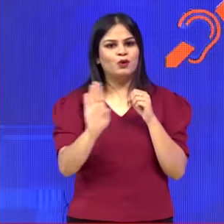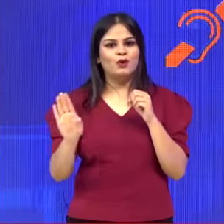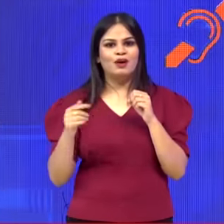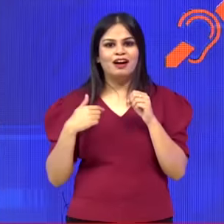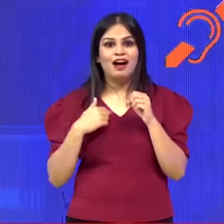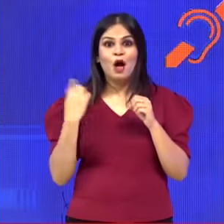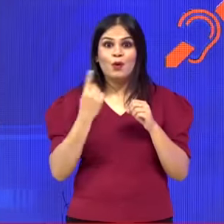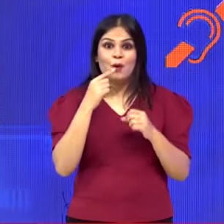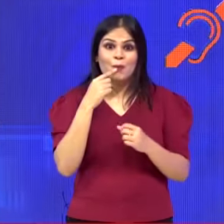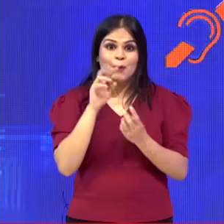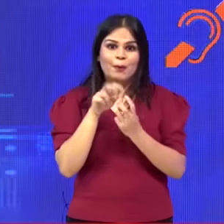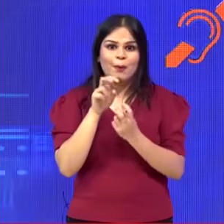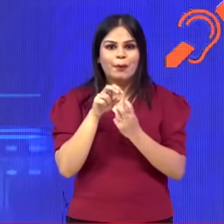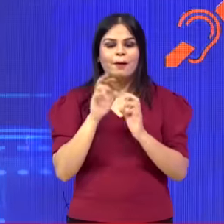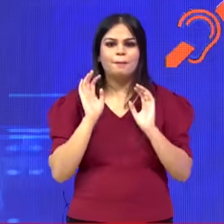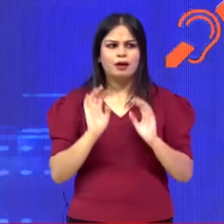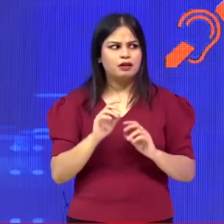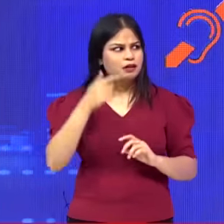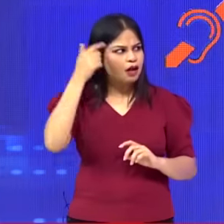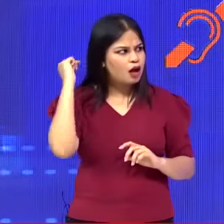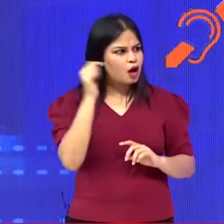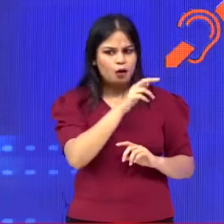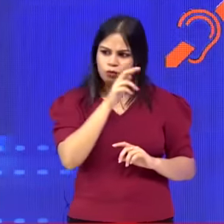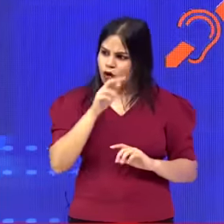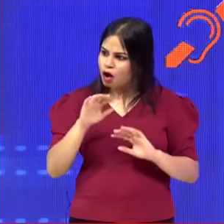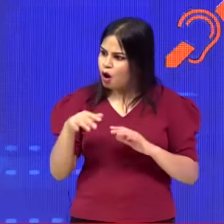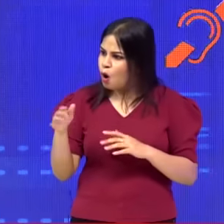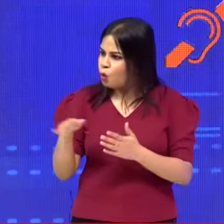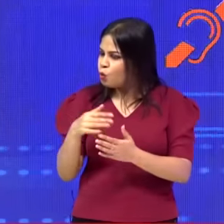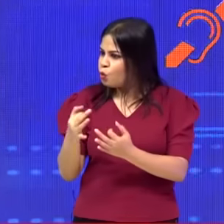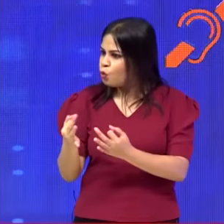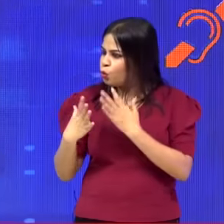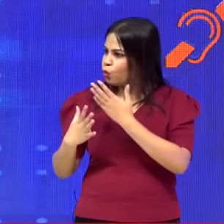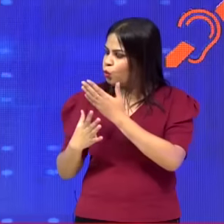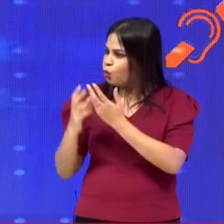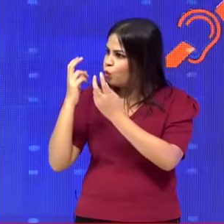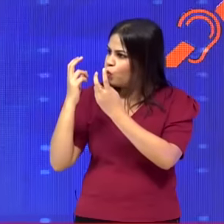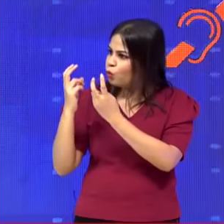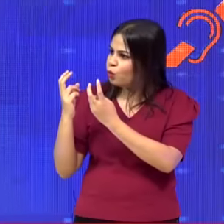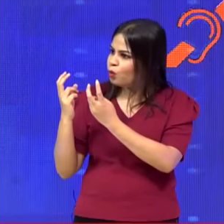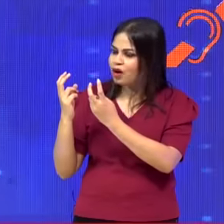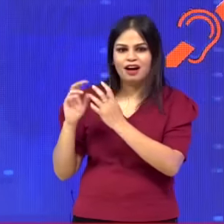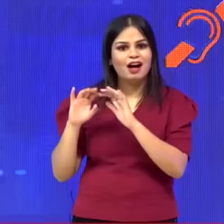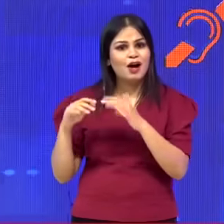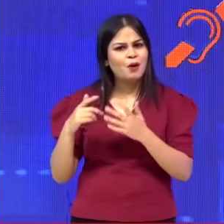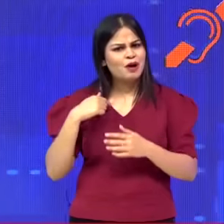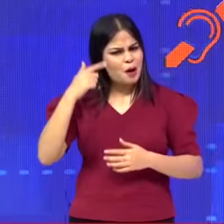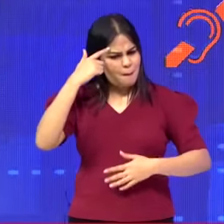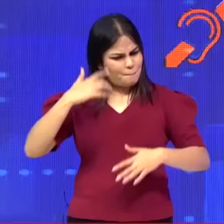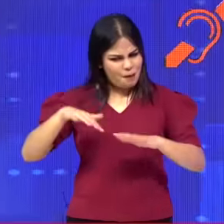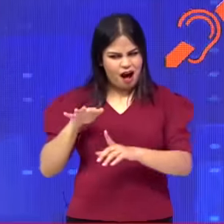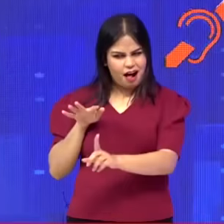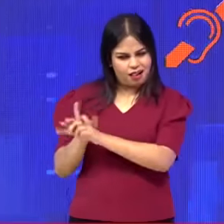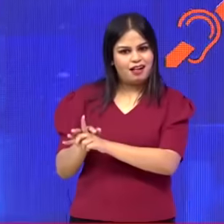हूँ, ओनली लिपसिंग द सॉन्ग. एंड आमिर मेरे को ऐसा देख रहा है, ये कितना बढ़िया गाता है यार ये. मैं तो इसको फंसाने के चक्कर में